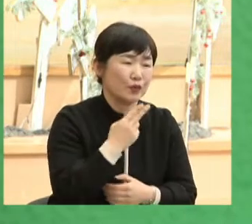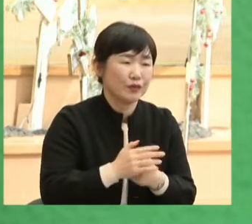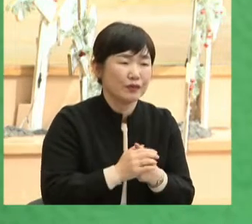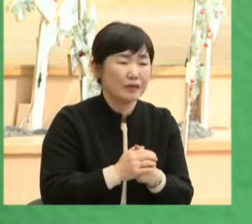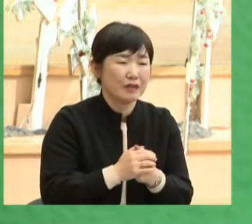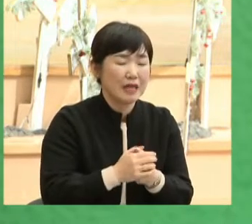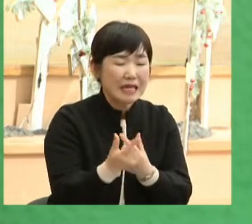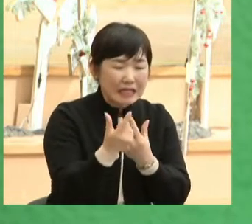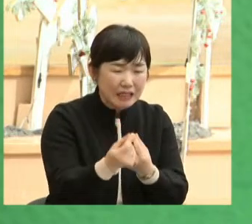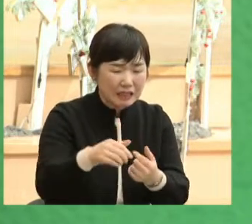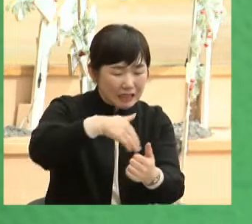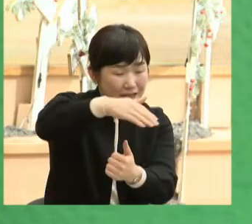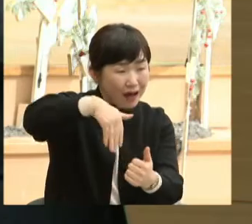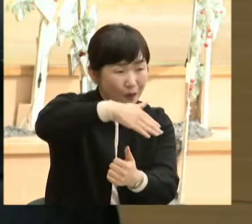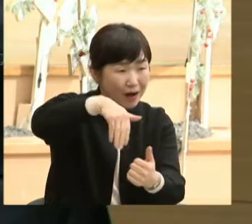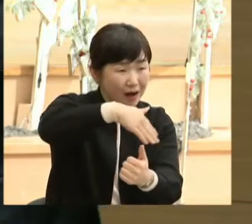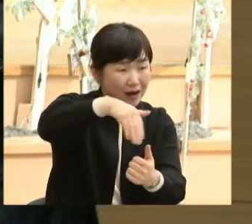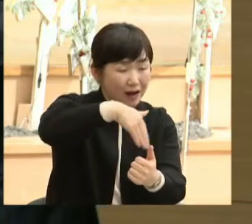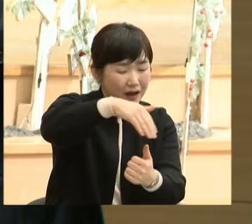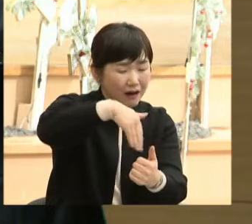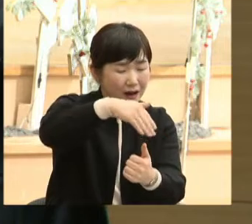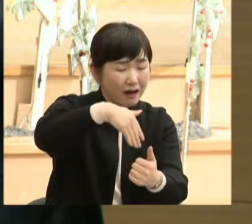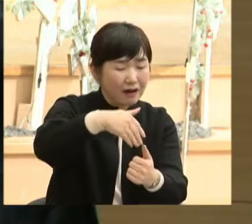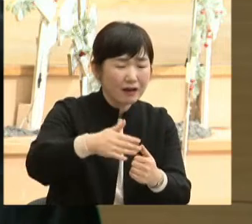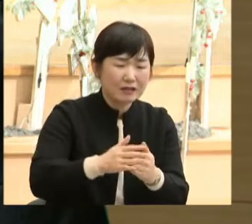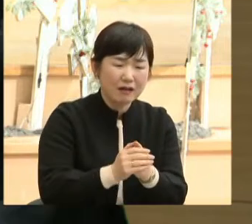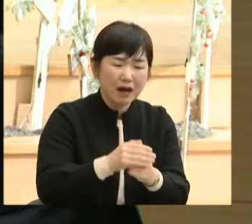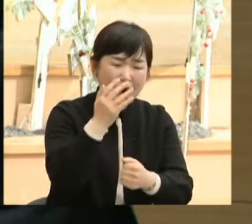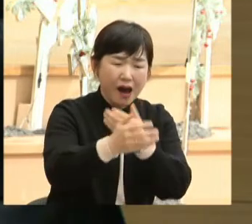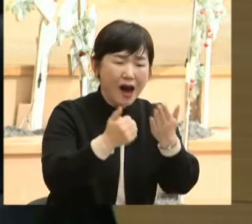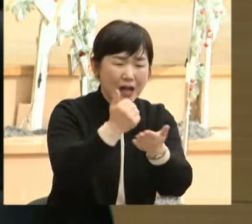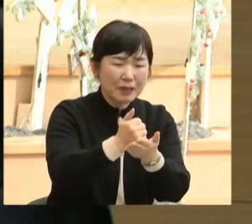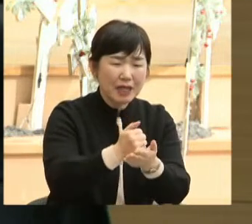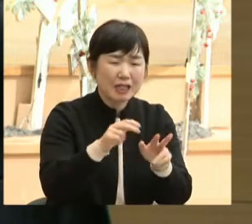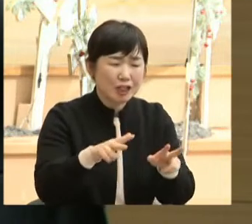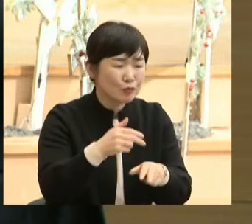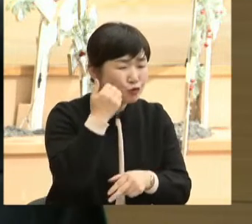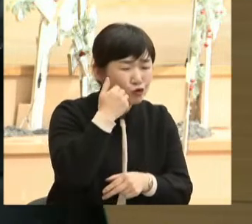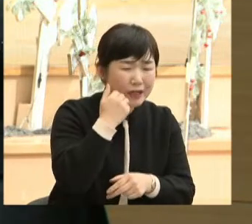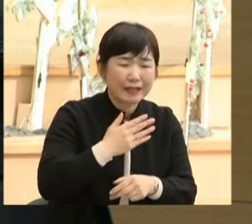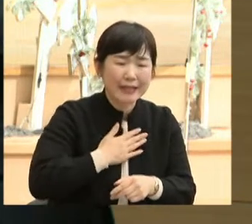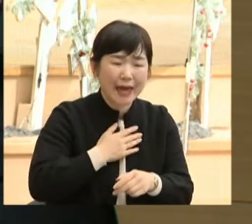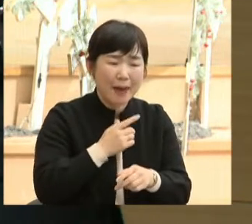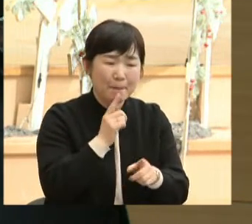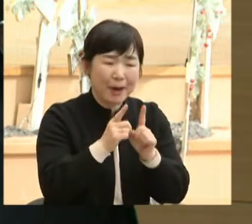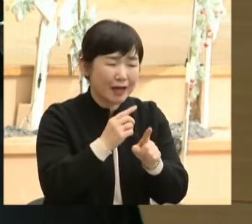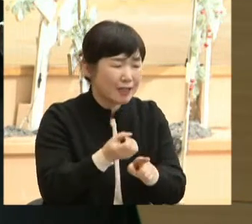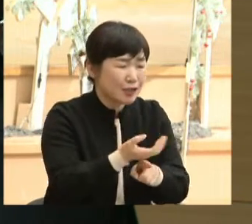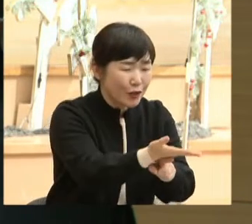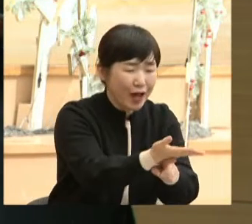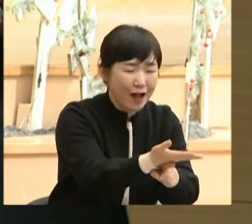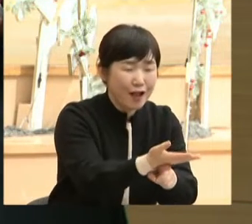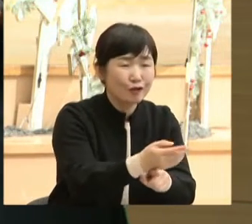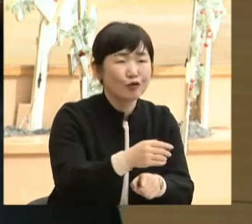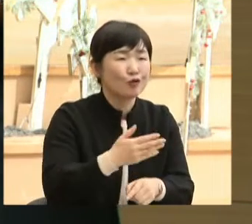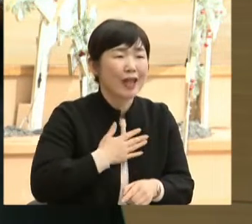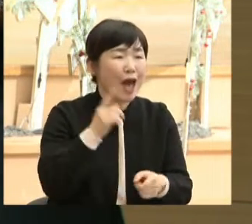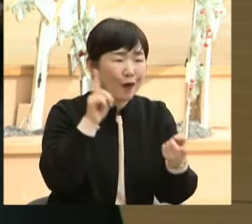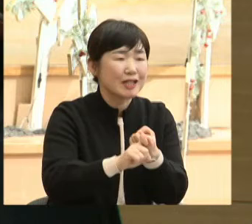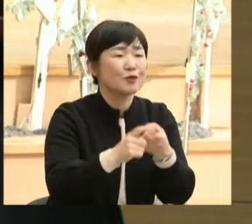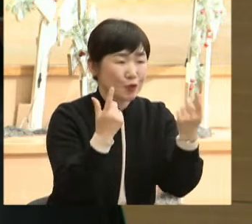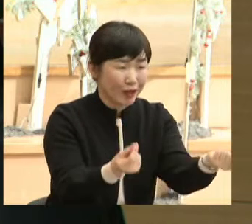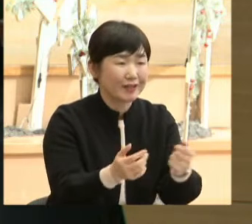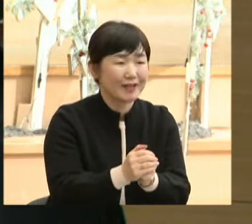이런 상황 속에서 하나님의 자신의 뜻을 누구에게 나타내는가 우리의 관심사도 된단 말이에요 따라 하십시다